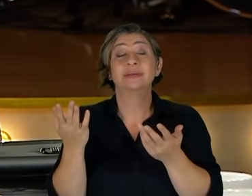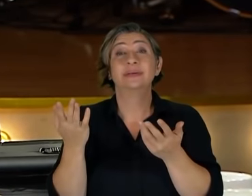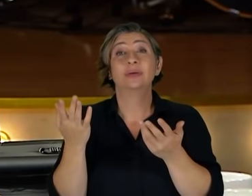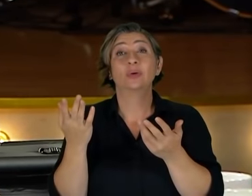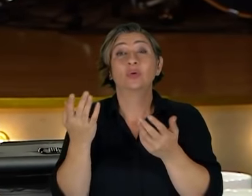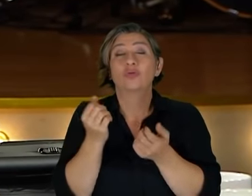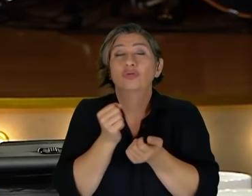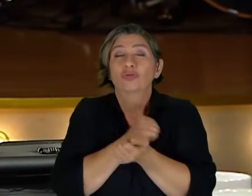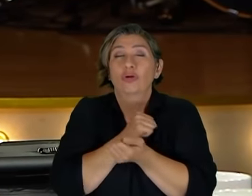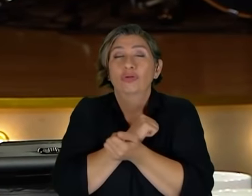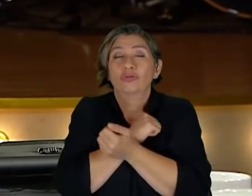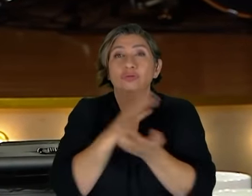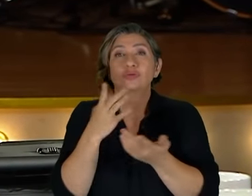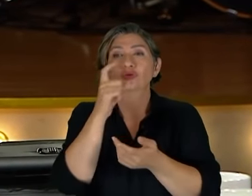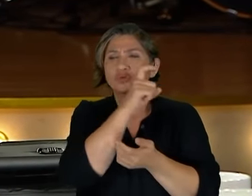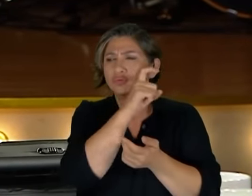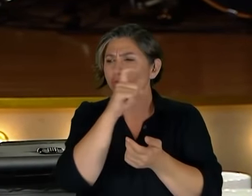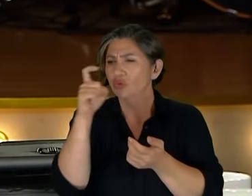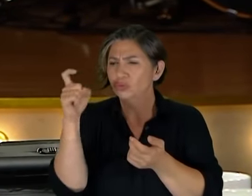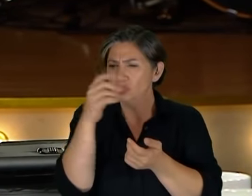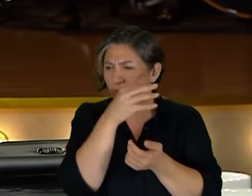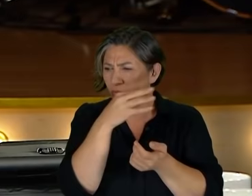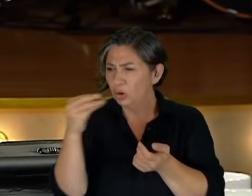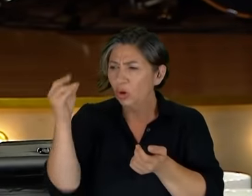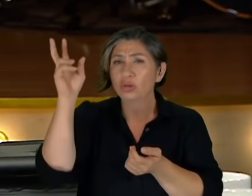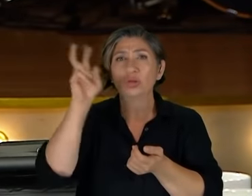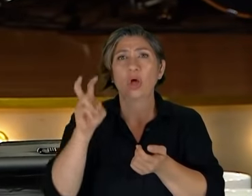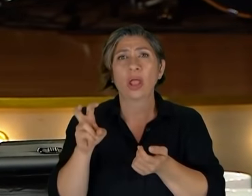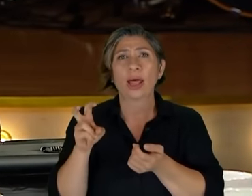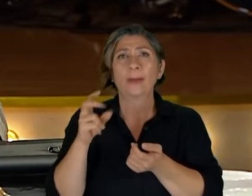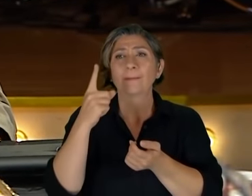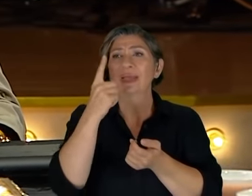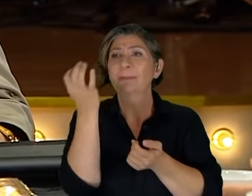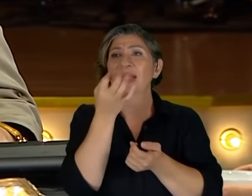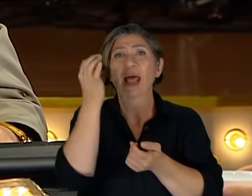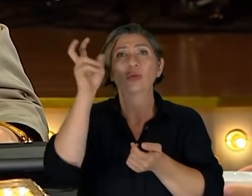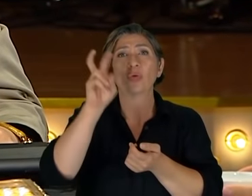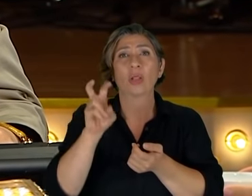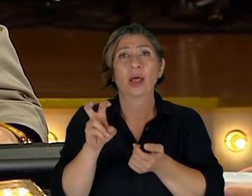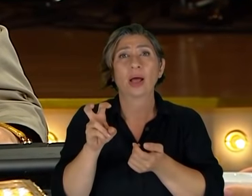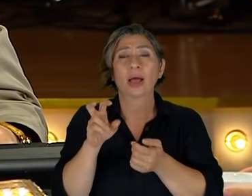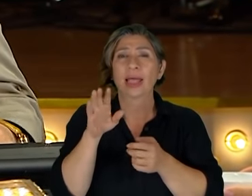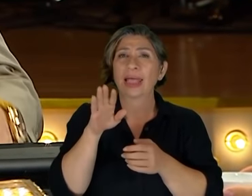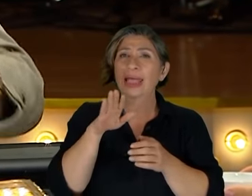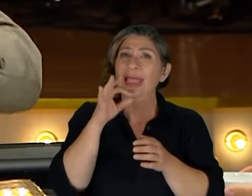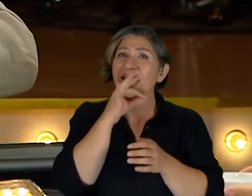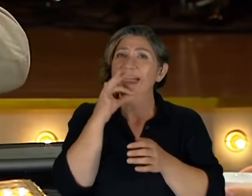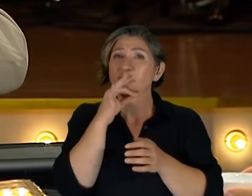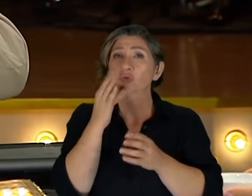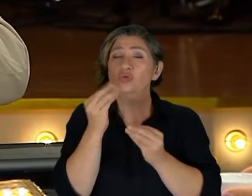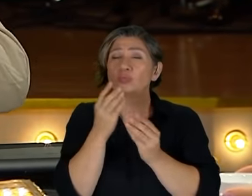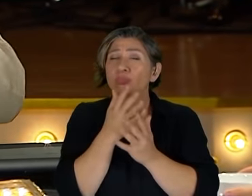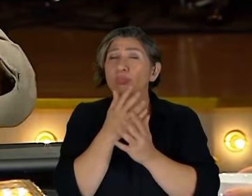ve korkunç 900 küsür milyon dolar neredeyse 1 milyar dolara yaklaşıyor ve büyük